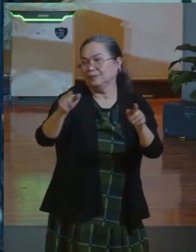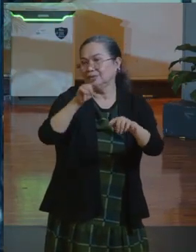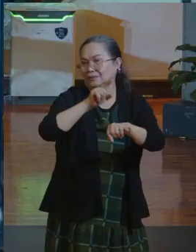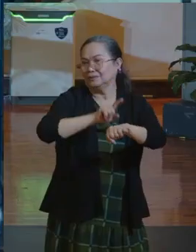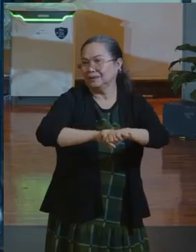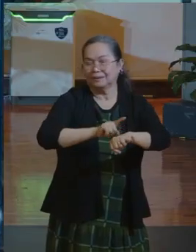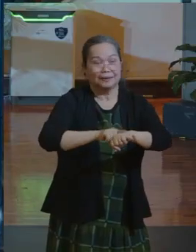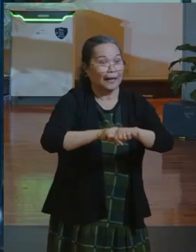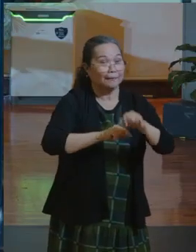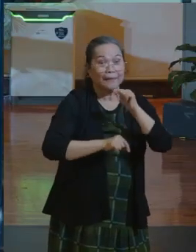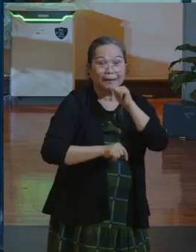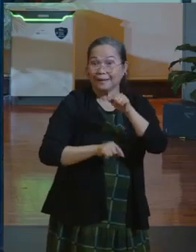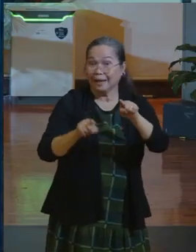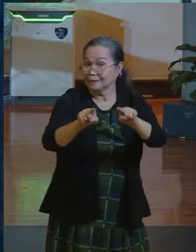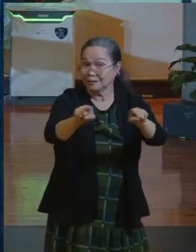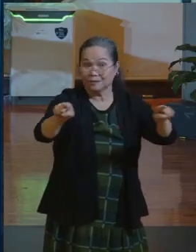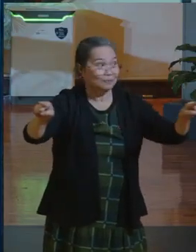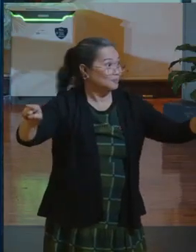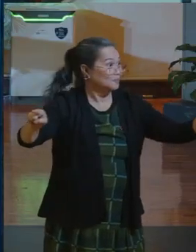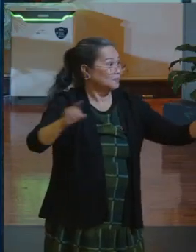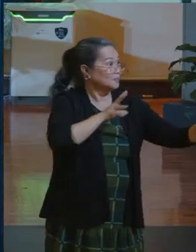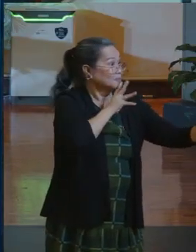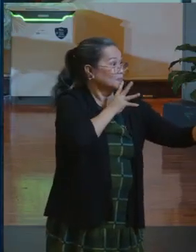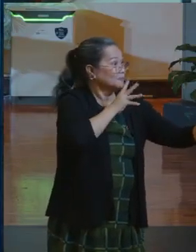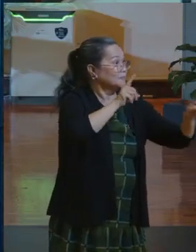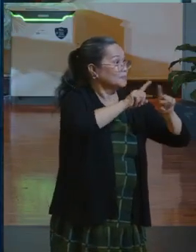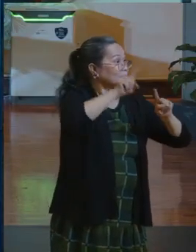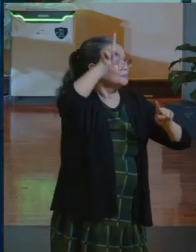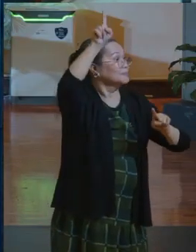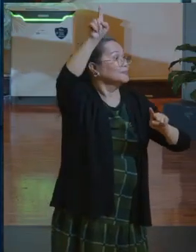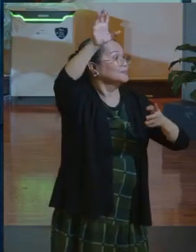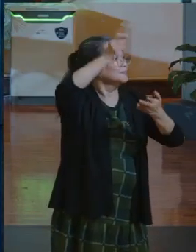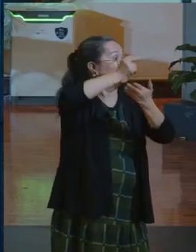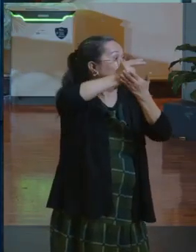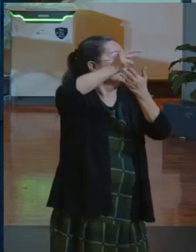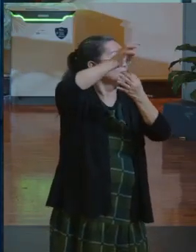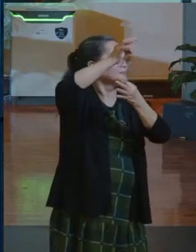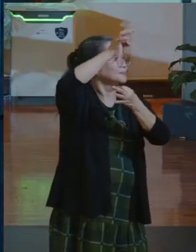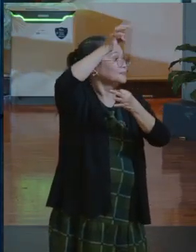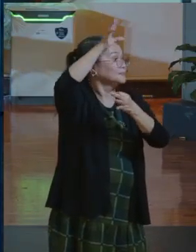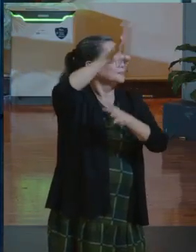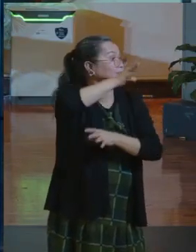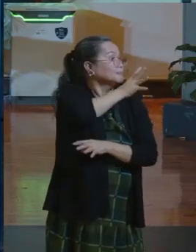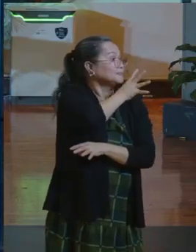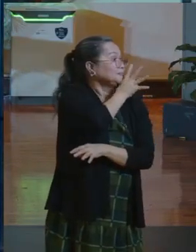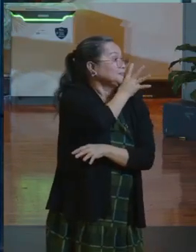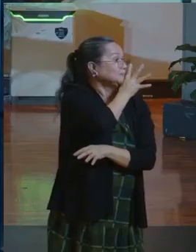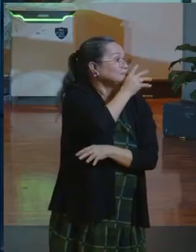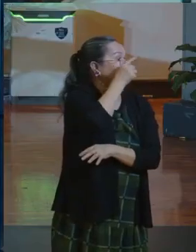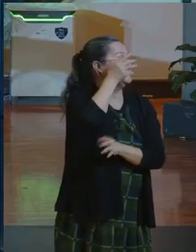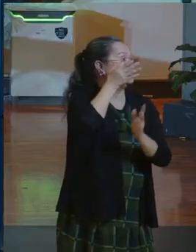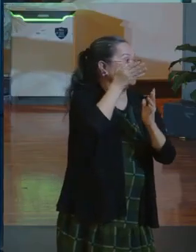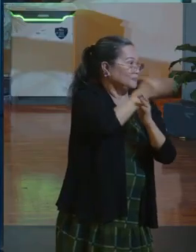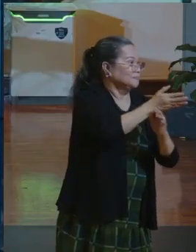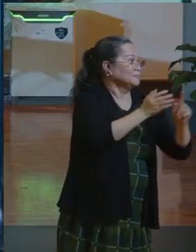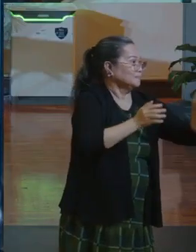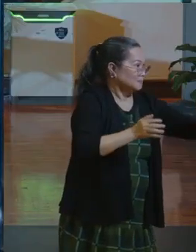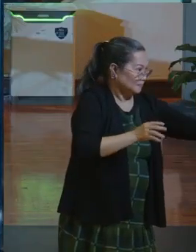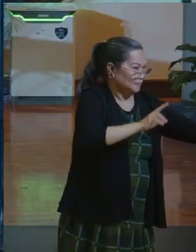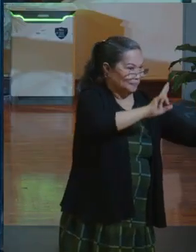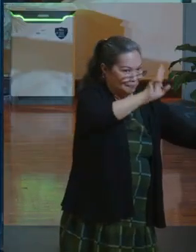For it is not you who speak, but the Spirit of your Father speaking through